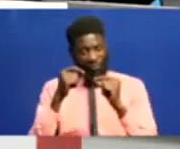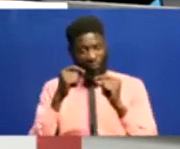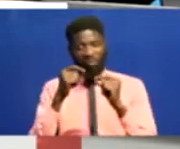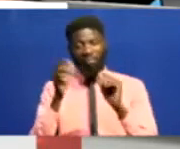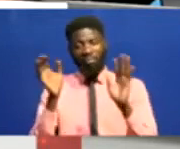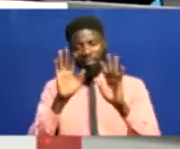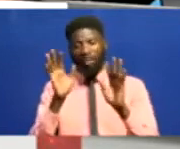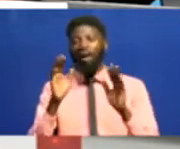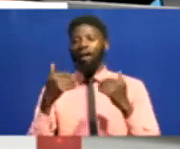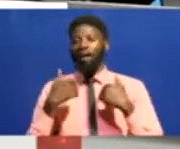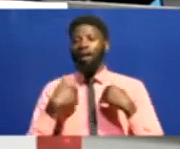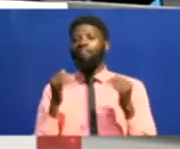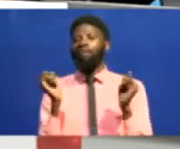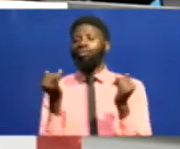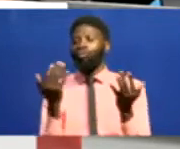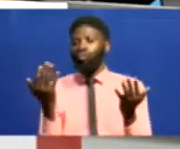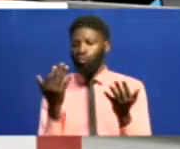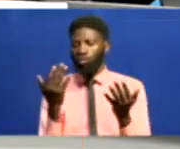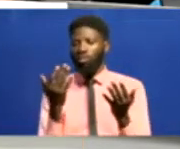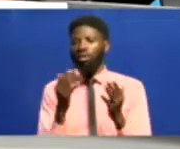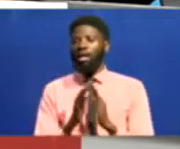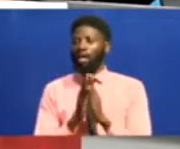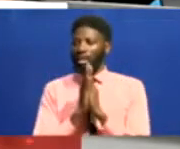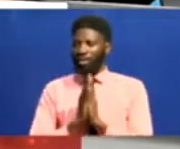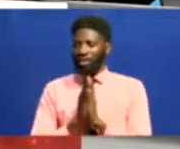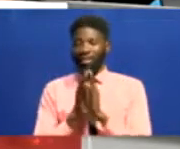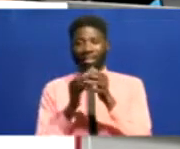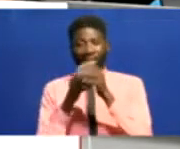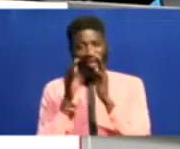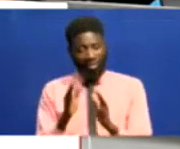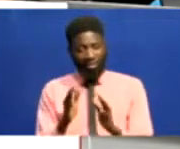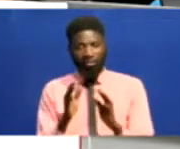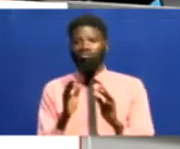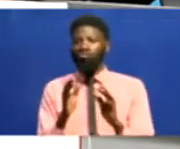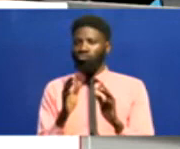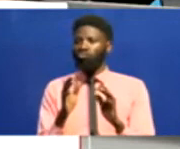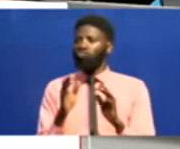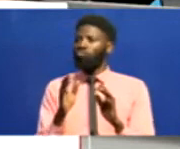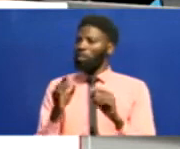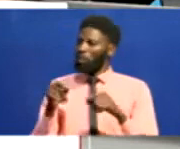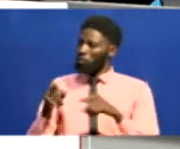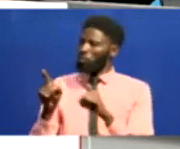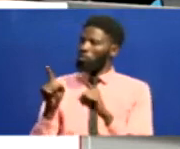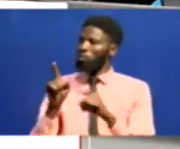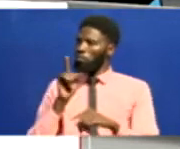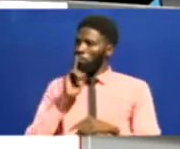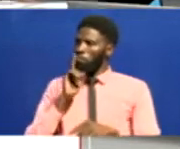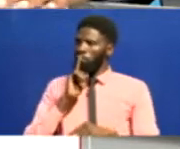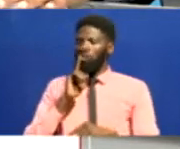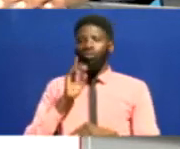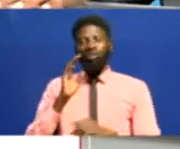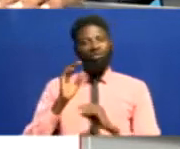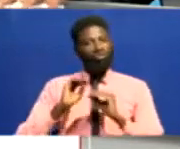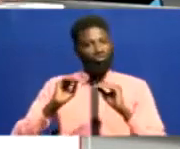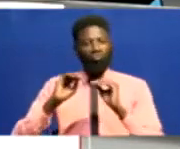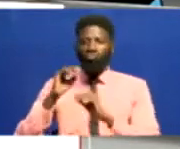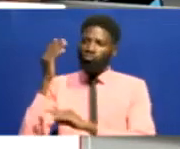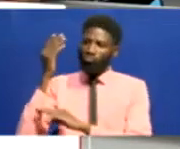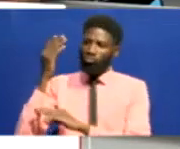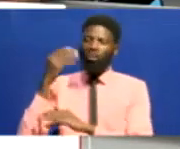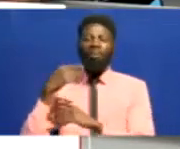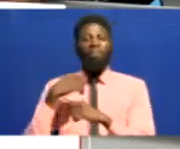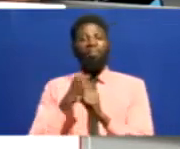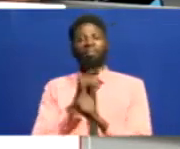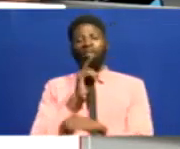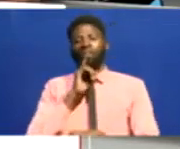baadhi ya viongozi wa kidini wamejitolea kujumuisha mafunzo na uwezeshaji katika mahubiri yao katika juhudi za kukabiliana na mimba za